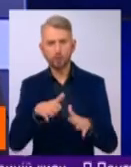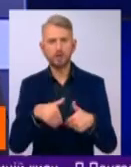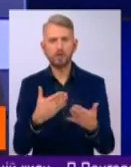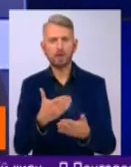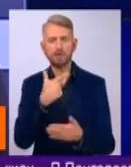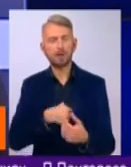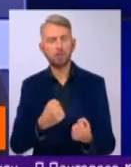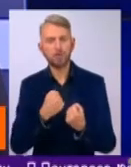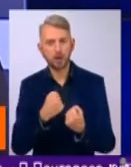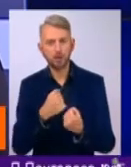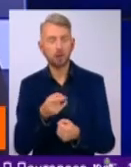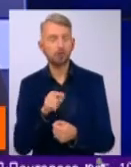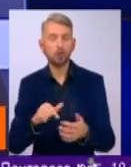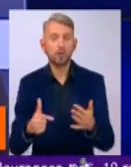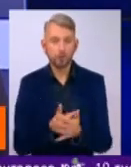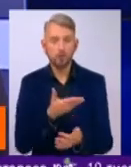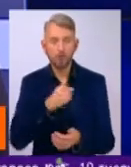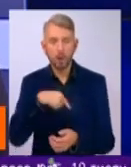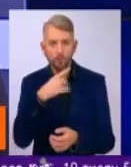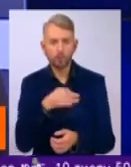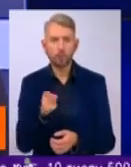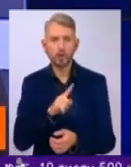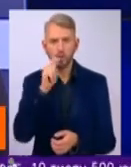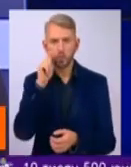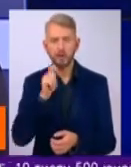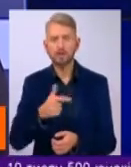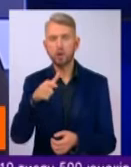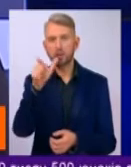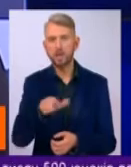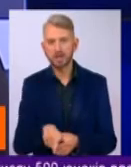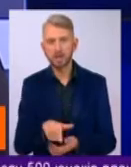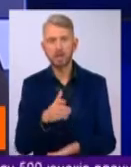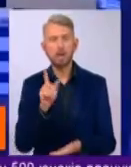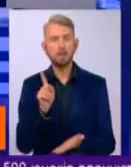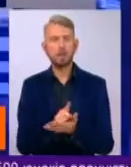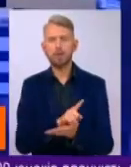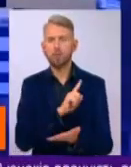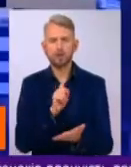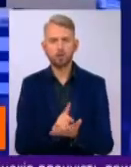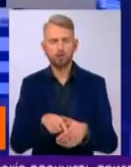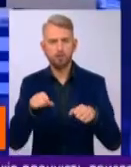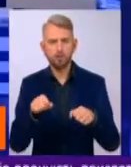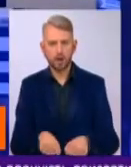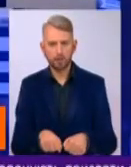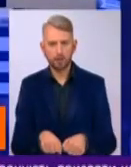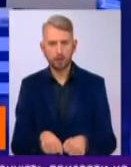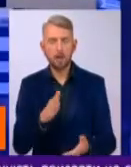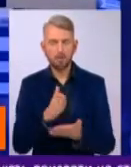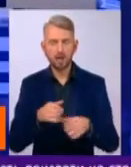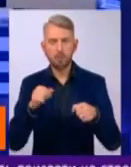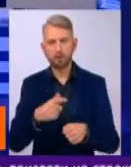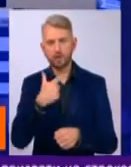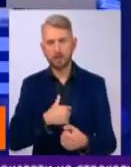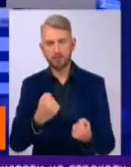варіантів самозахисту. І тут же знову таки ми говоримо про те, що український громадянин має обов'язково право, беззаперечне право на самозахист. І